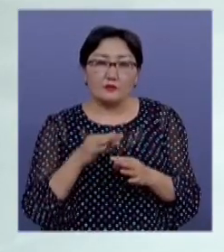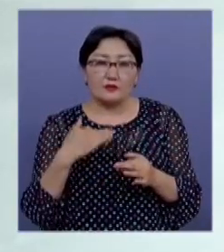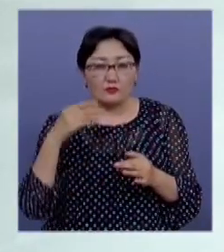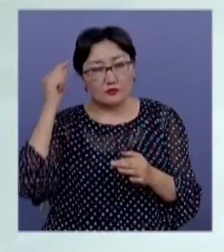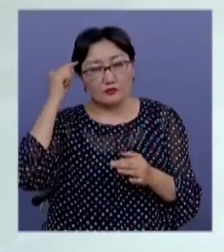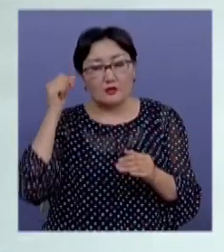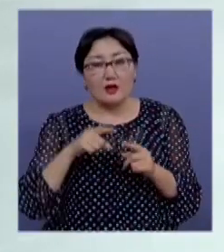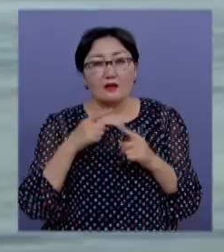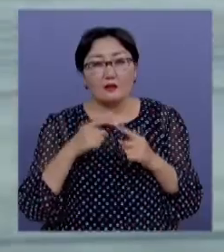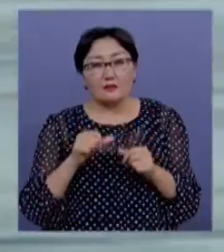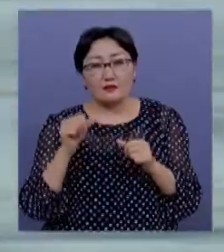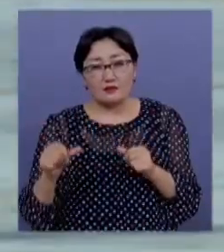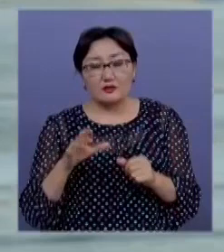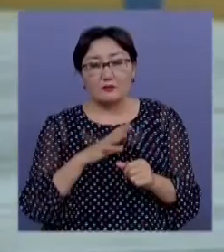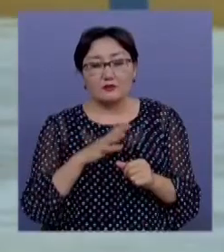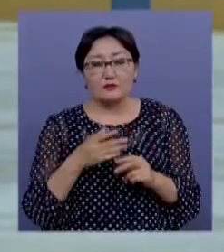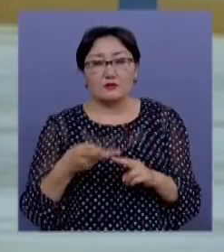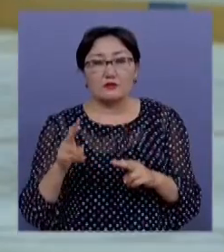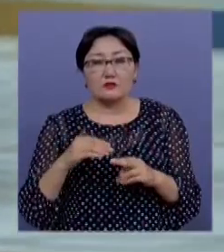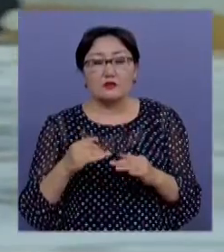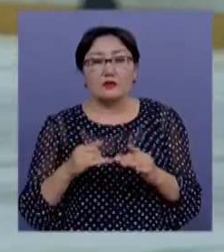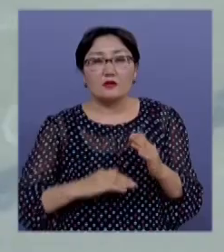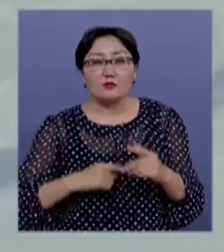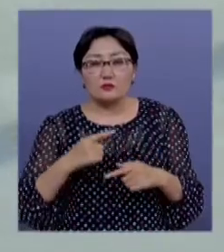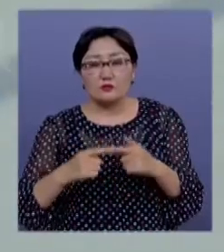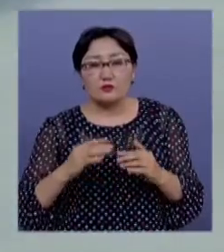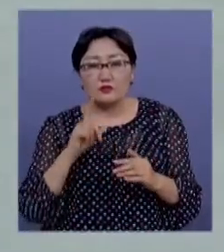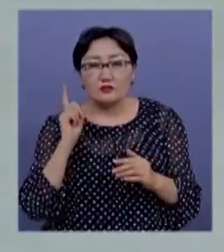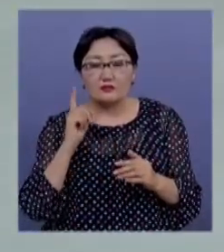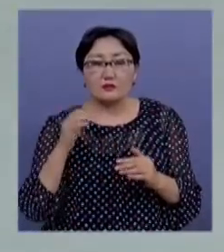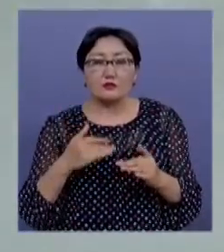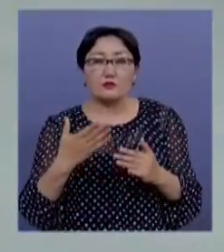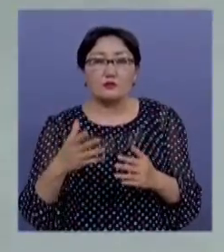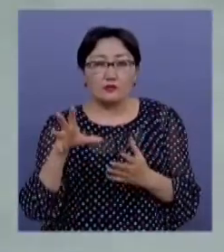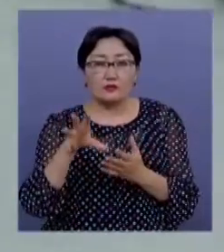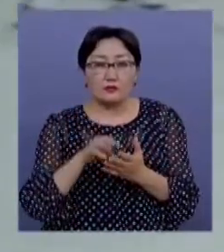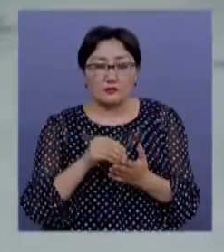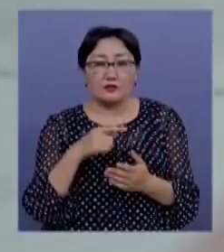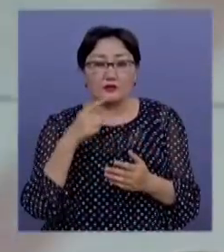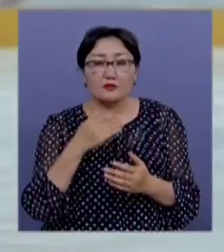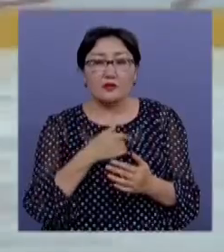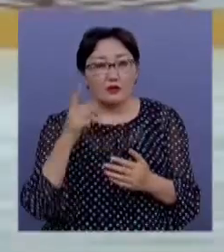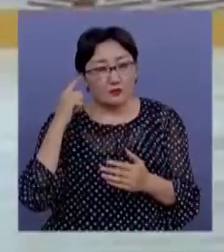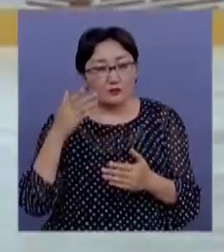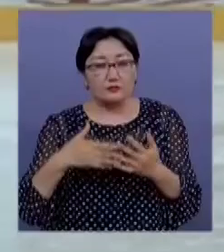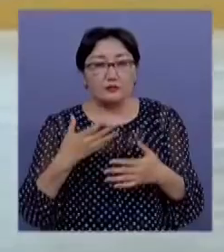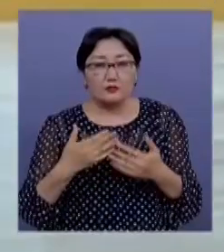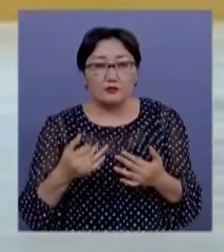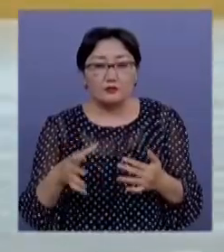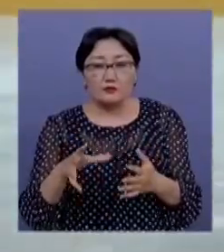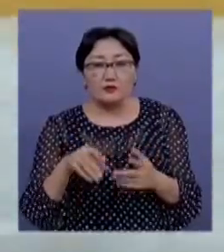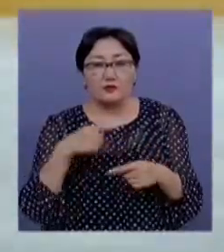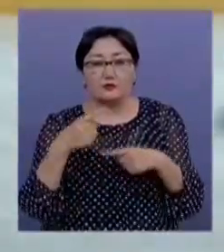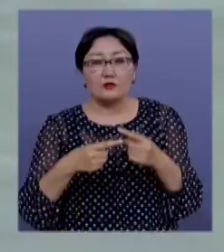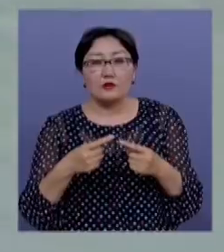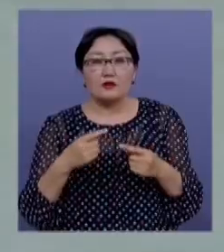оның ерекшелігі сол. Денис Теннің артынан өсіп келе жатқан жас буын оған еліктегендерін айтады. Оның ақылын тыңдап берген кеңестерінің